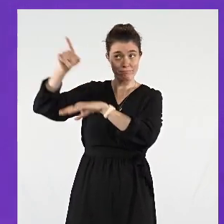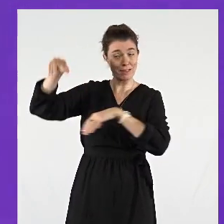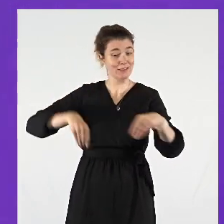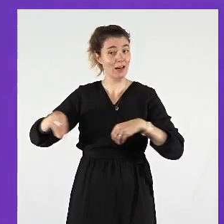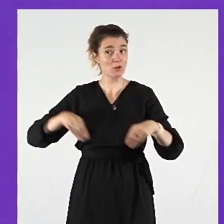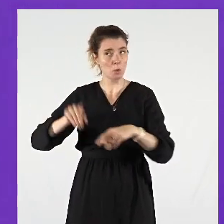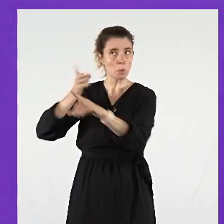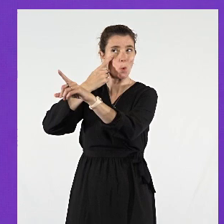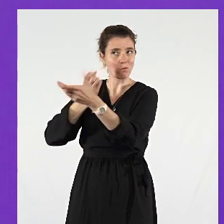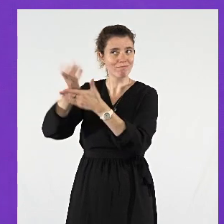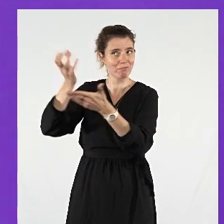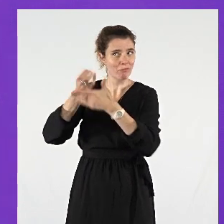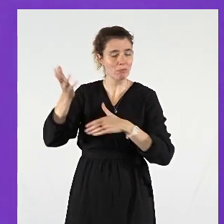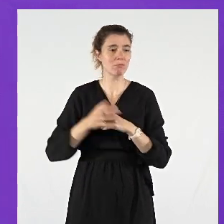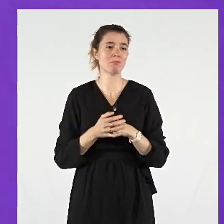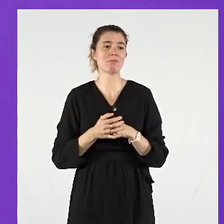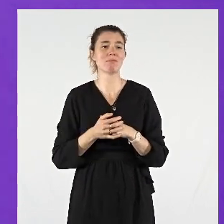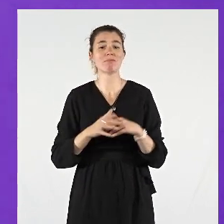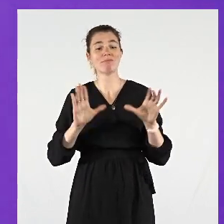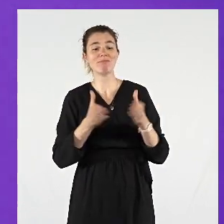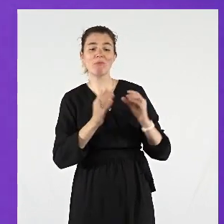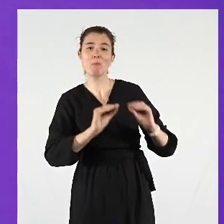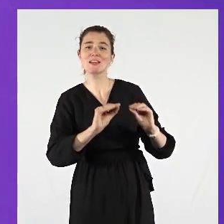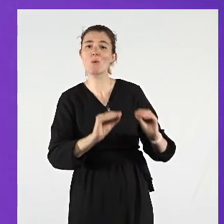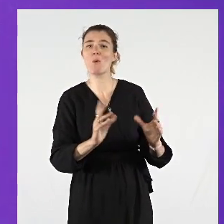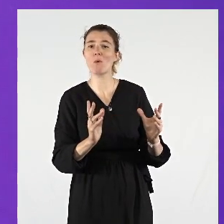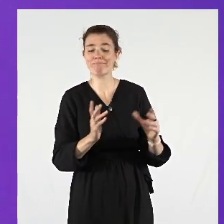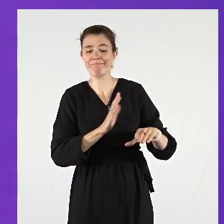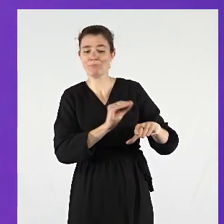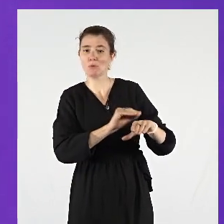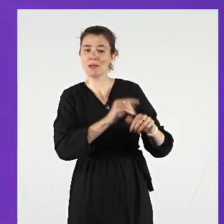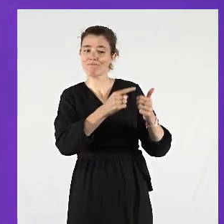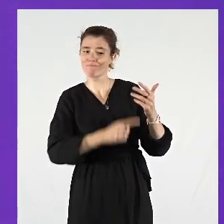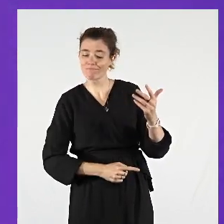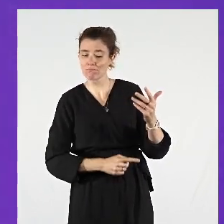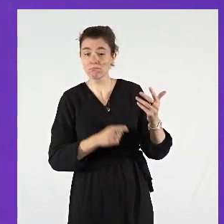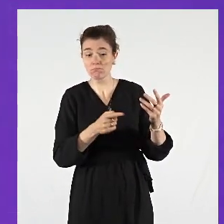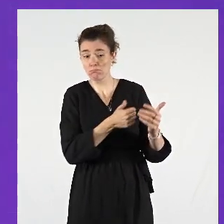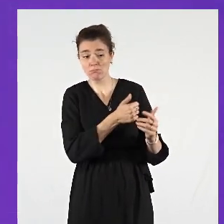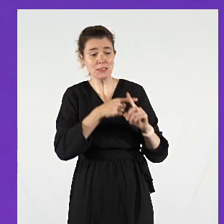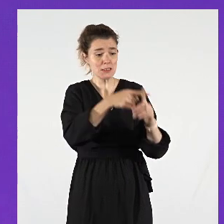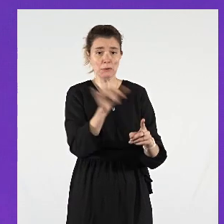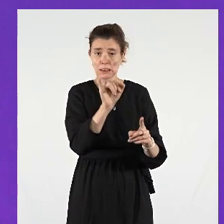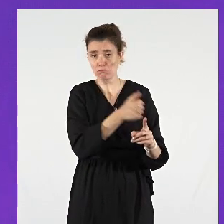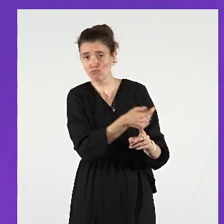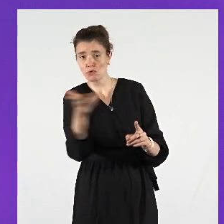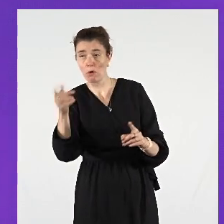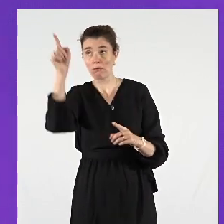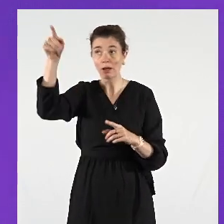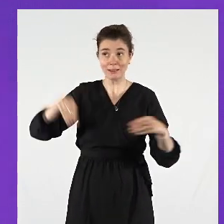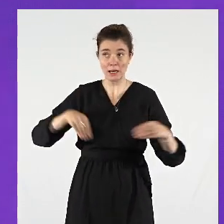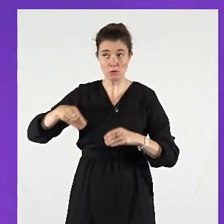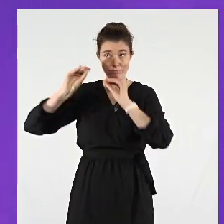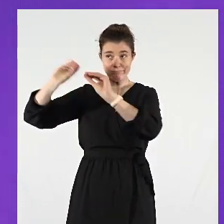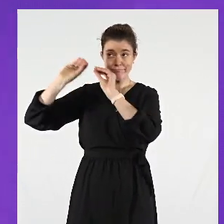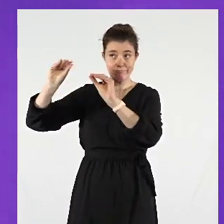Et finalement, les formations que l'on préconise, elles sont multi-cibles. Elle cible la direction pour que la direction soit